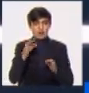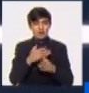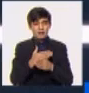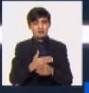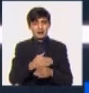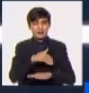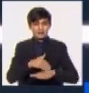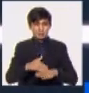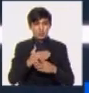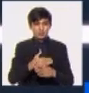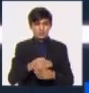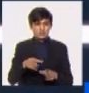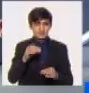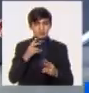нуждающимся гражданам